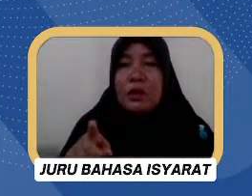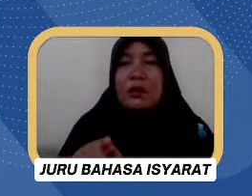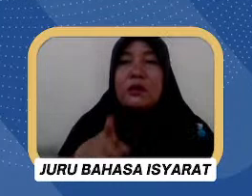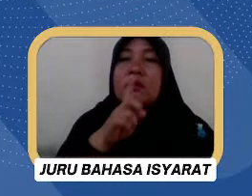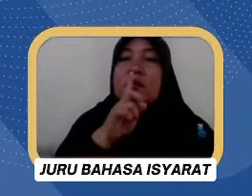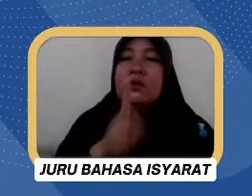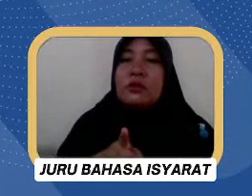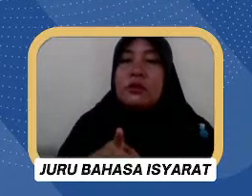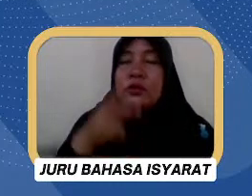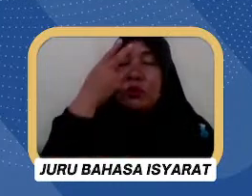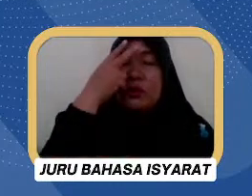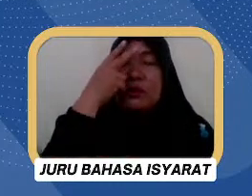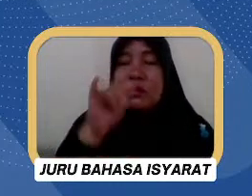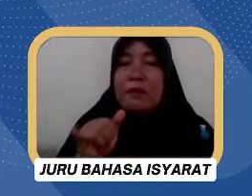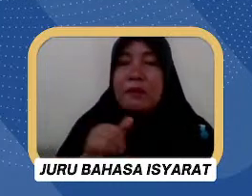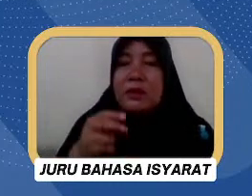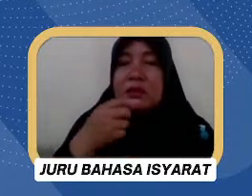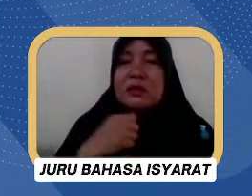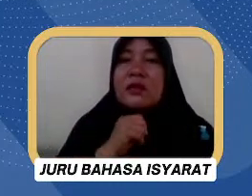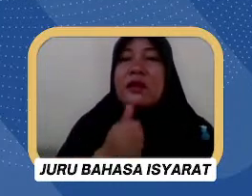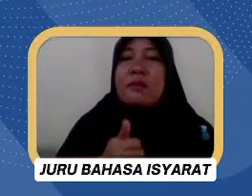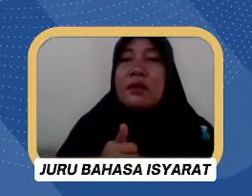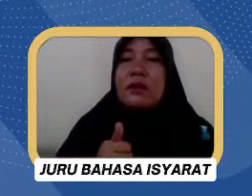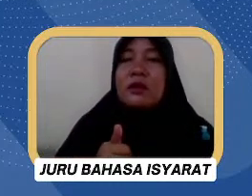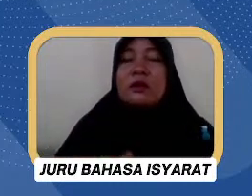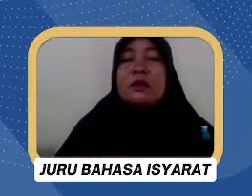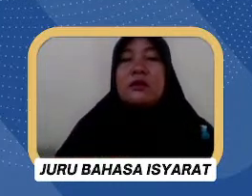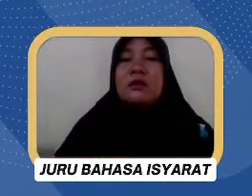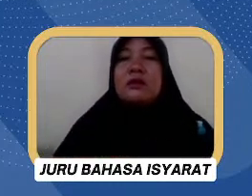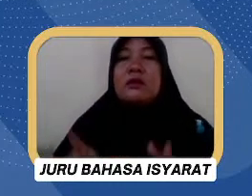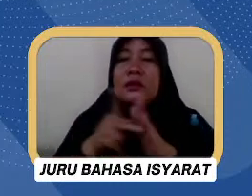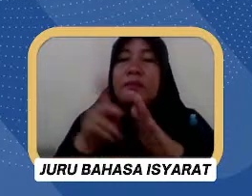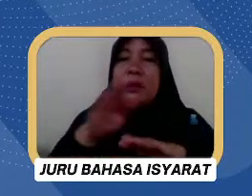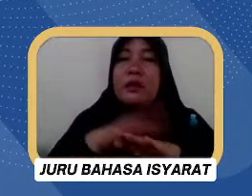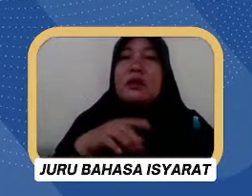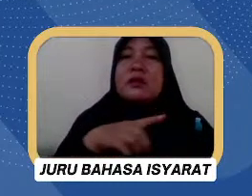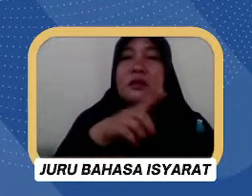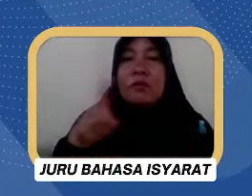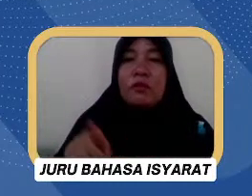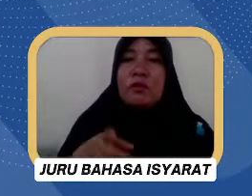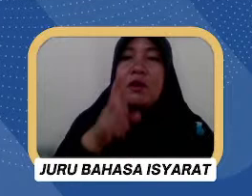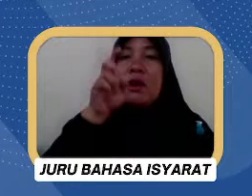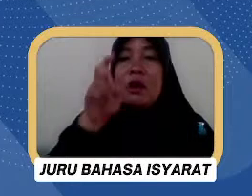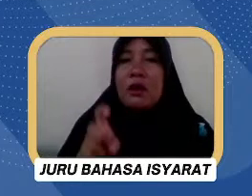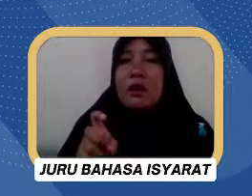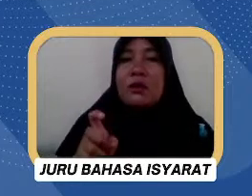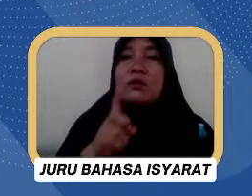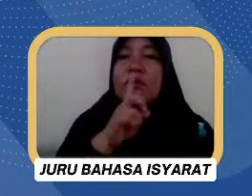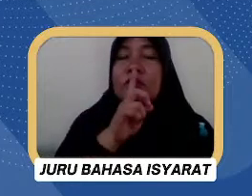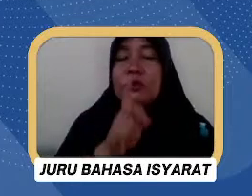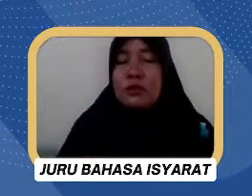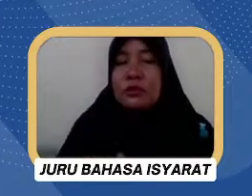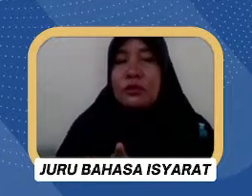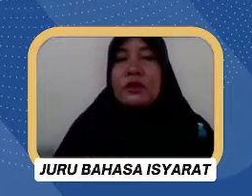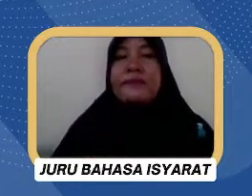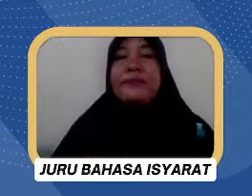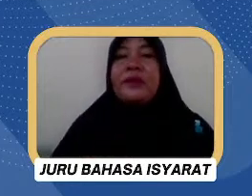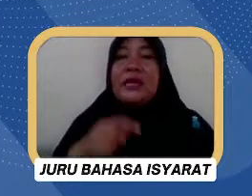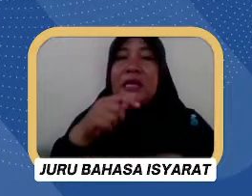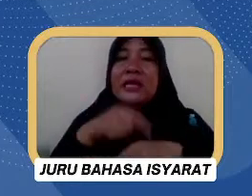integritas atau nilai-nilai kejujuran, ini tentunya sudah diajarkan di norma agama,